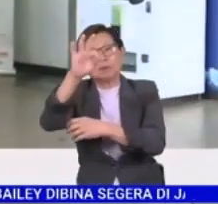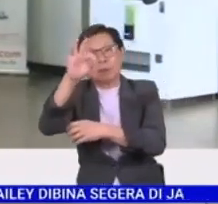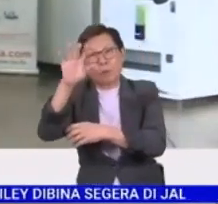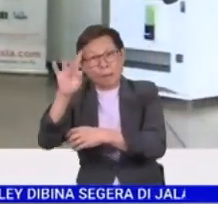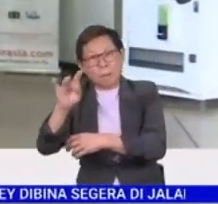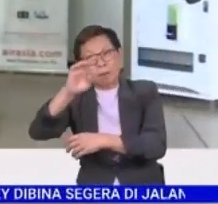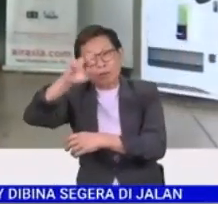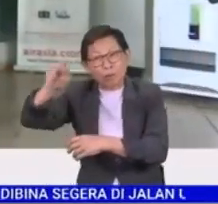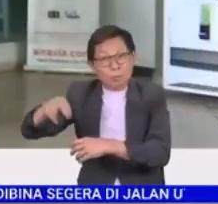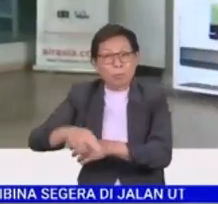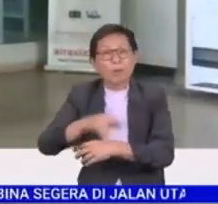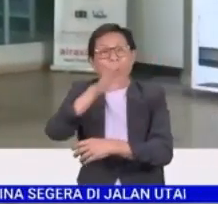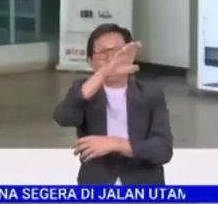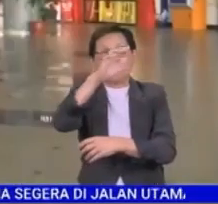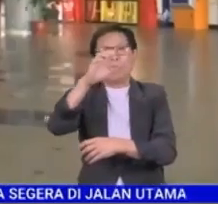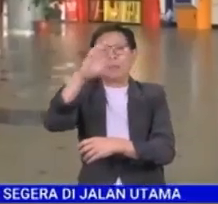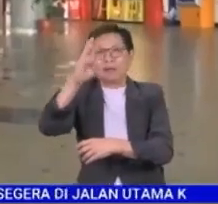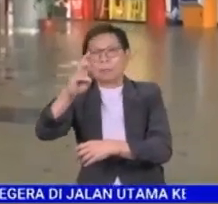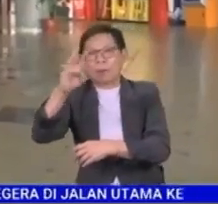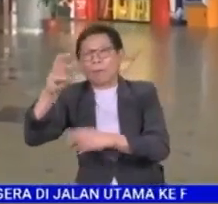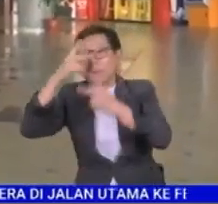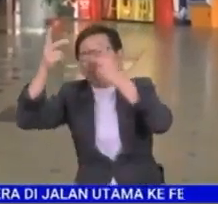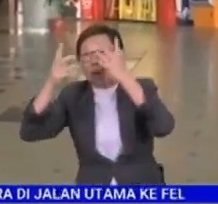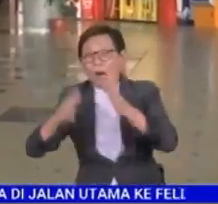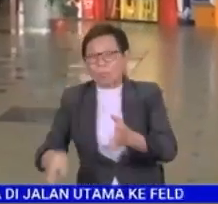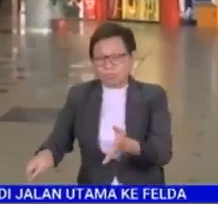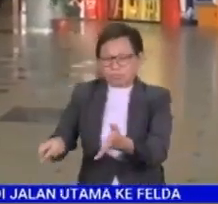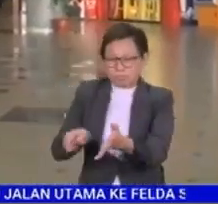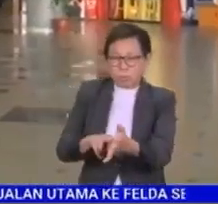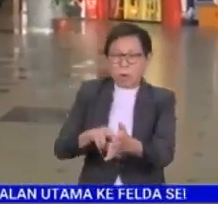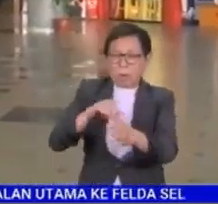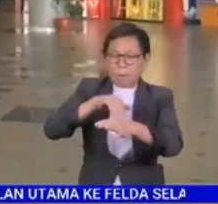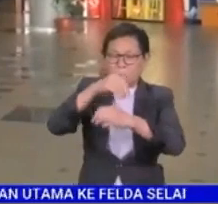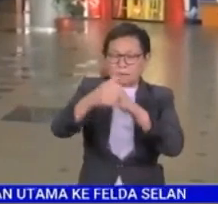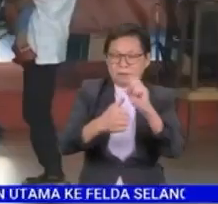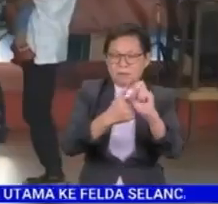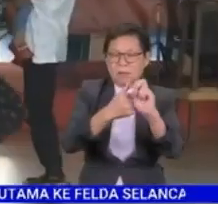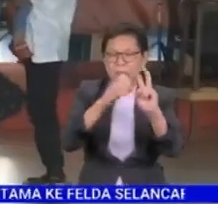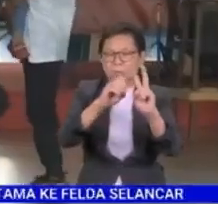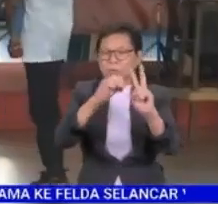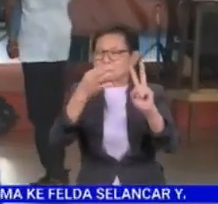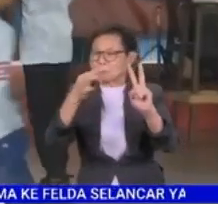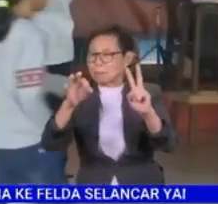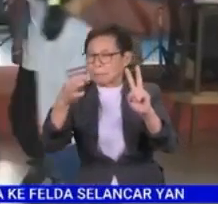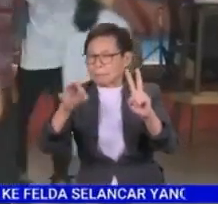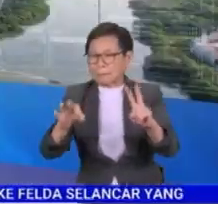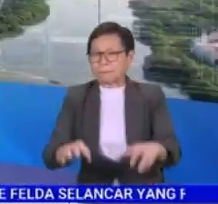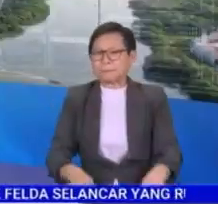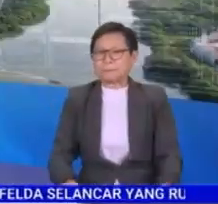598.000 566 Pelawat direkotkan pada tahun 2019